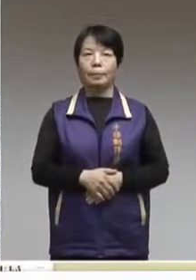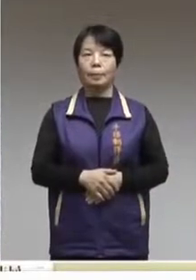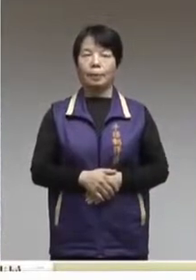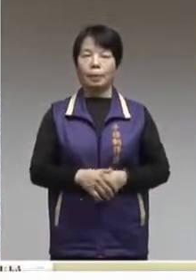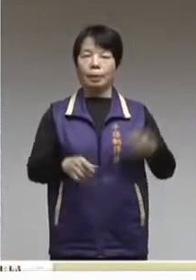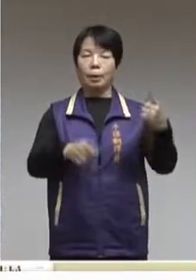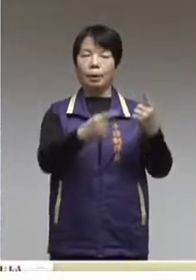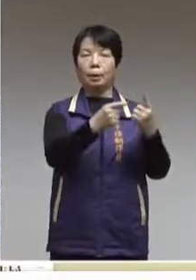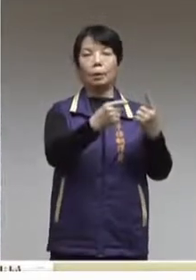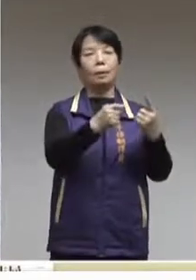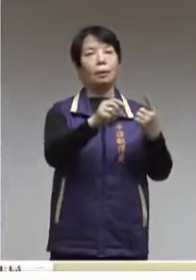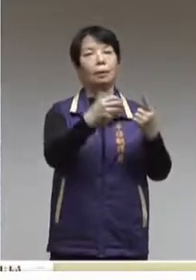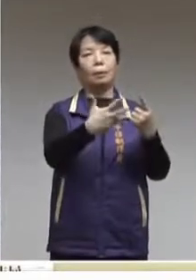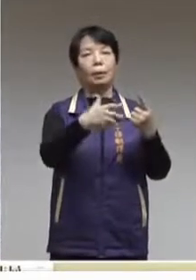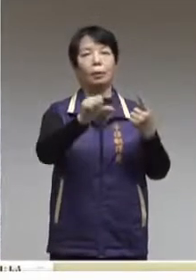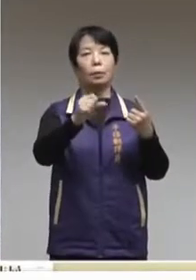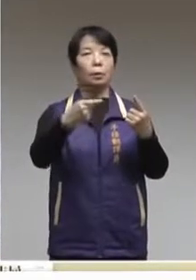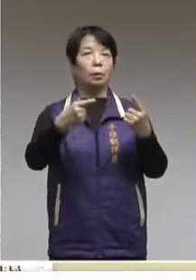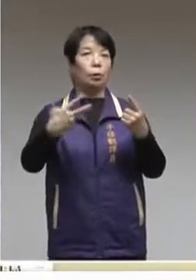按